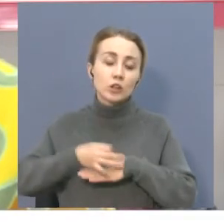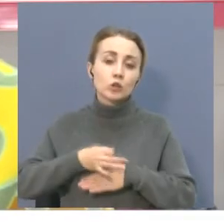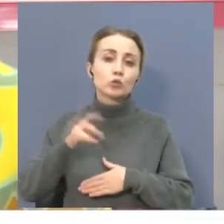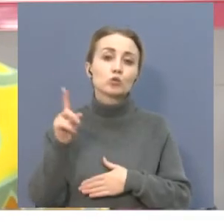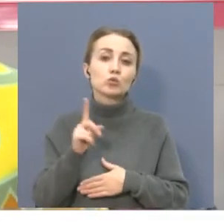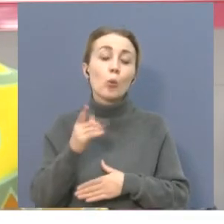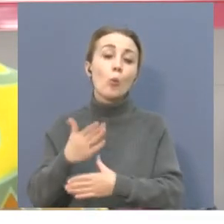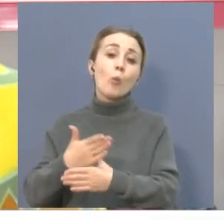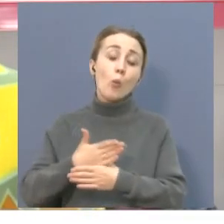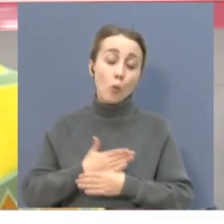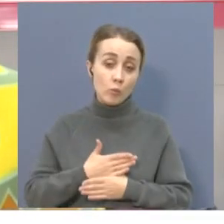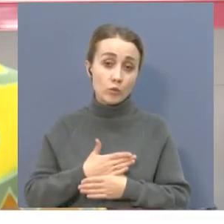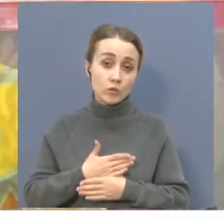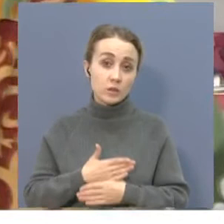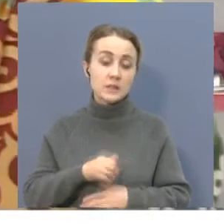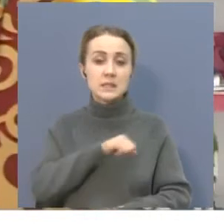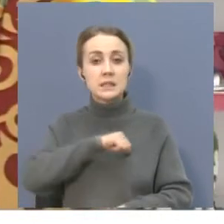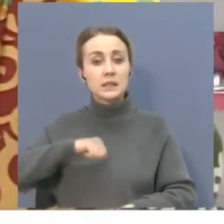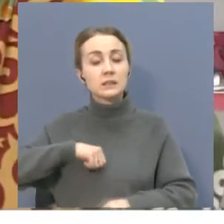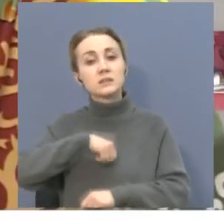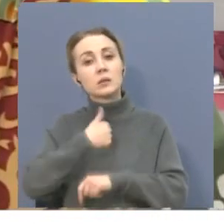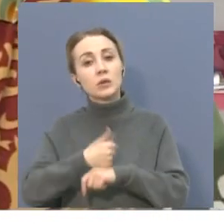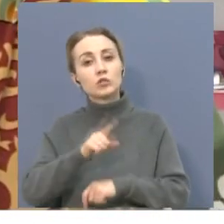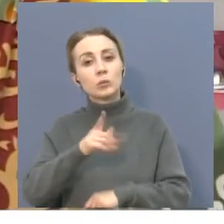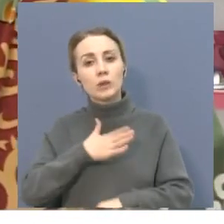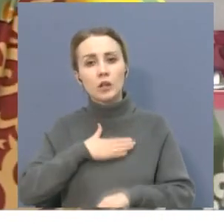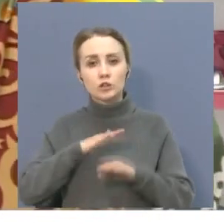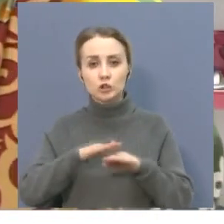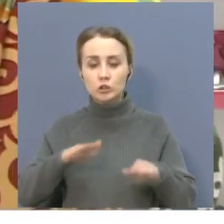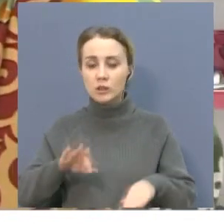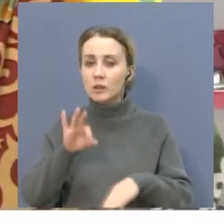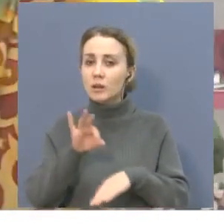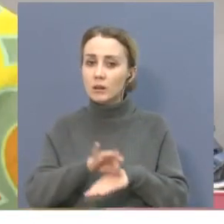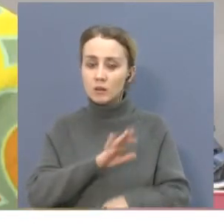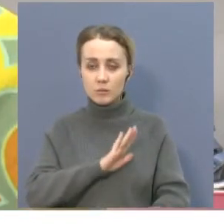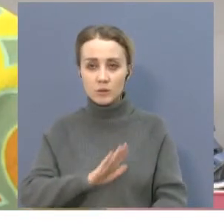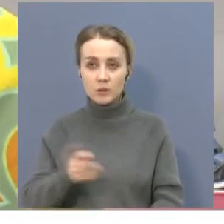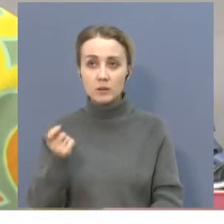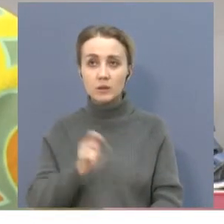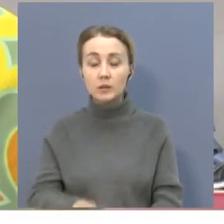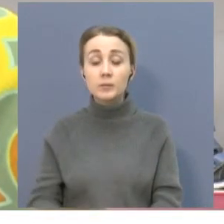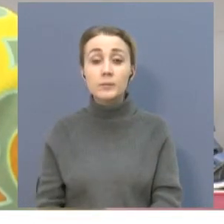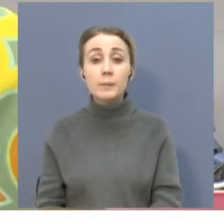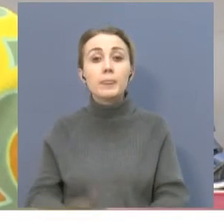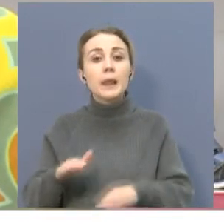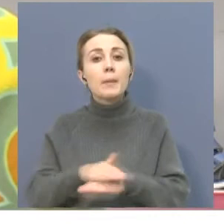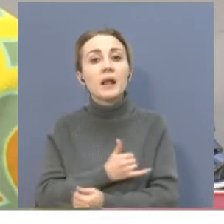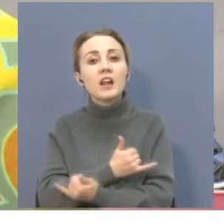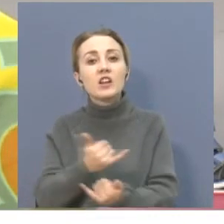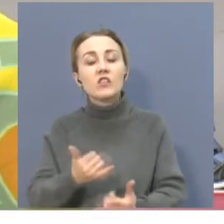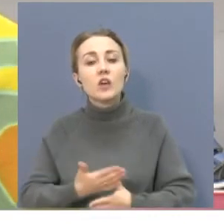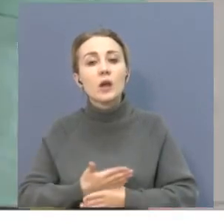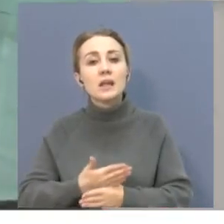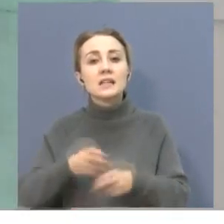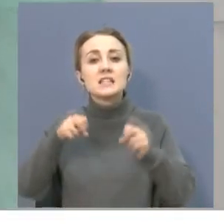рахметімді жаудырам, Алладан қайтсын дейм. Ана жүрегі қуаныштан толқып тұр. Оның көзіндегі мөлтілдеген жастан ақ